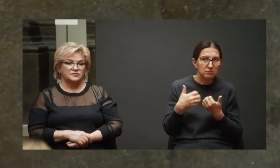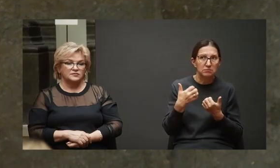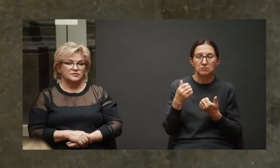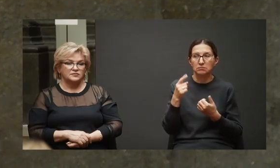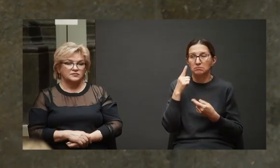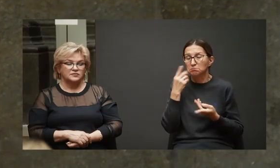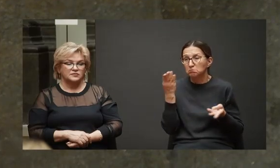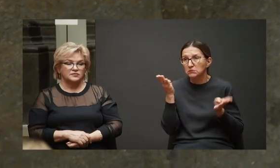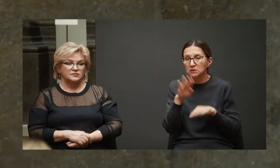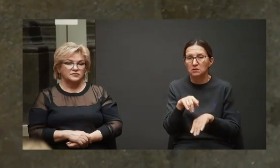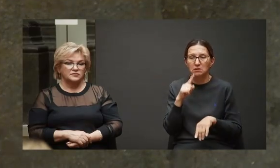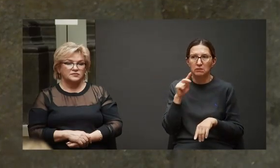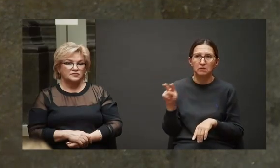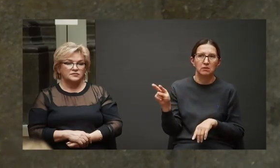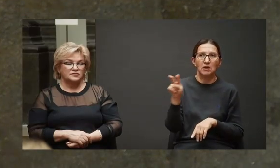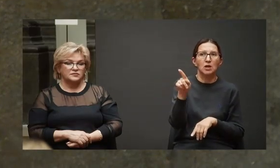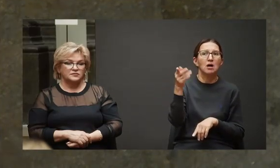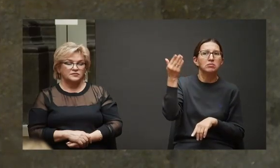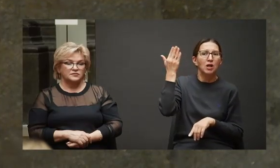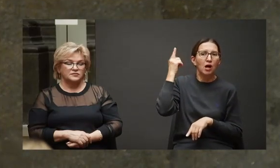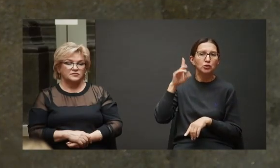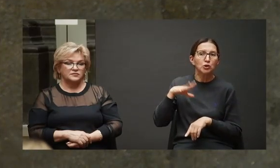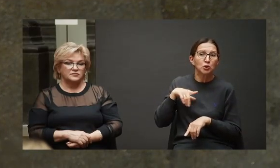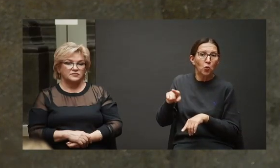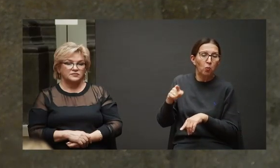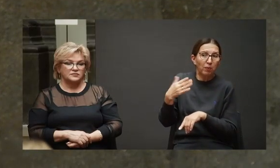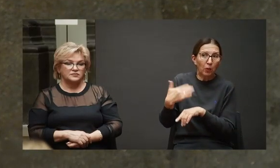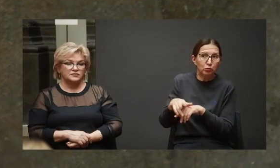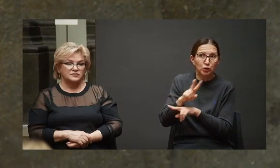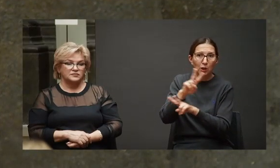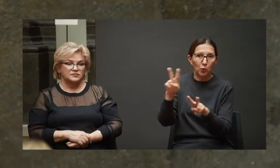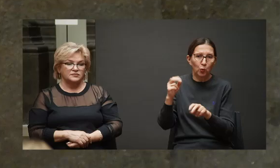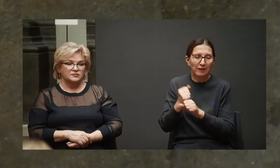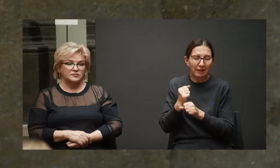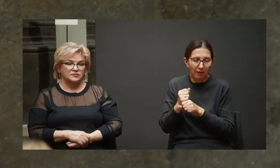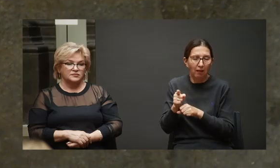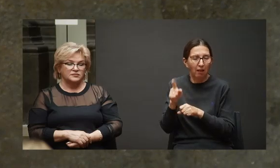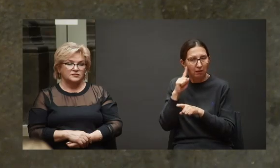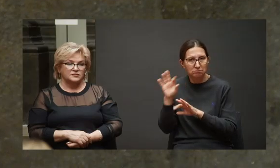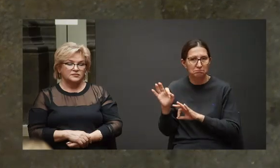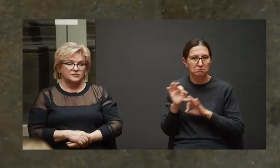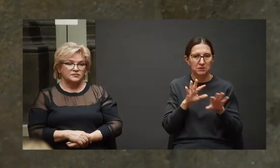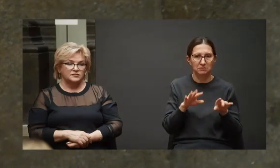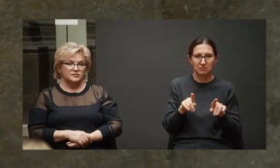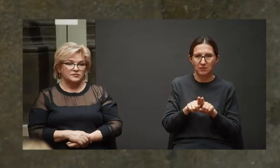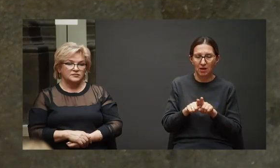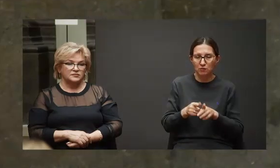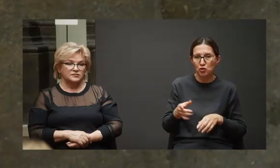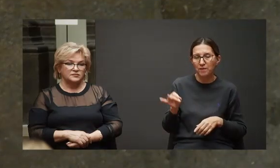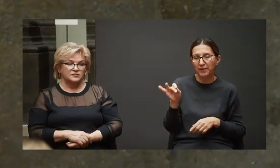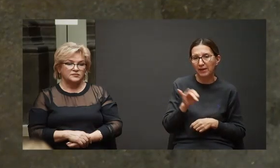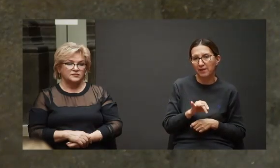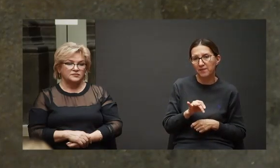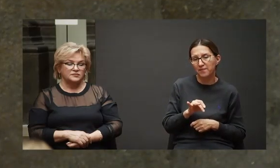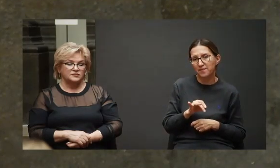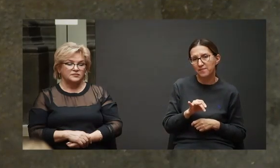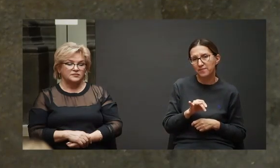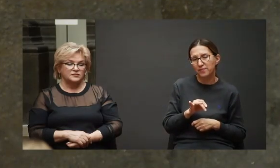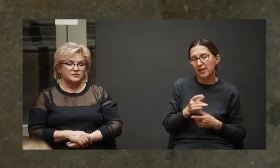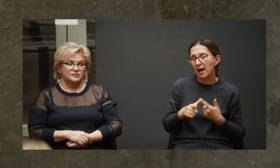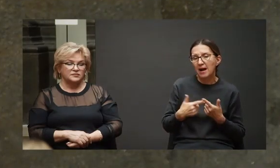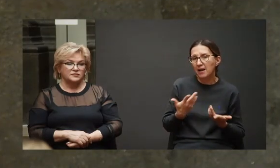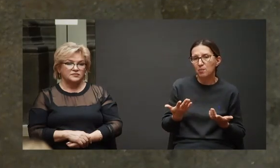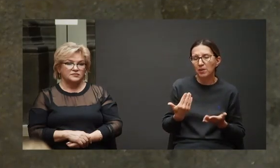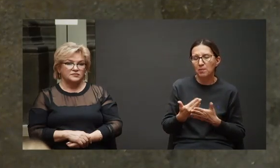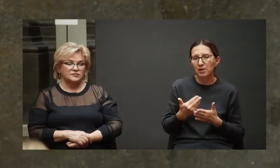какие-то варианты уже до этого этих воплощений. Вот. И, или ты